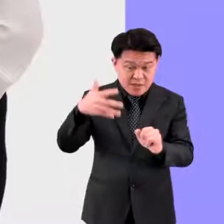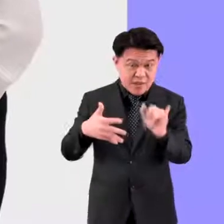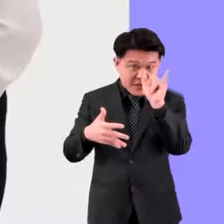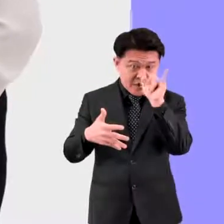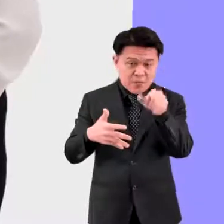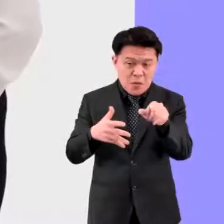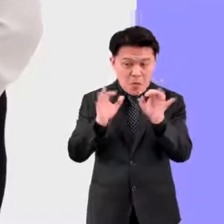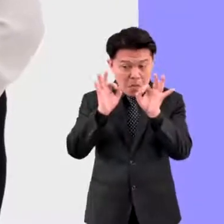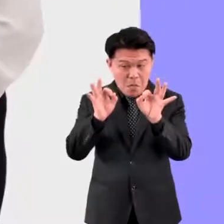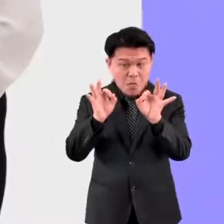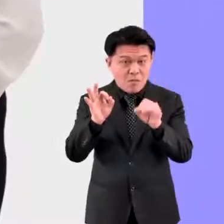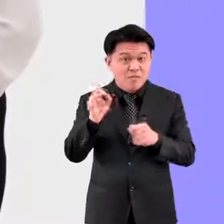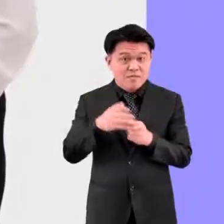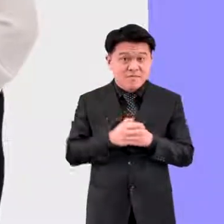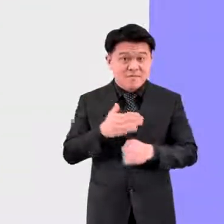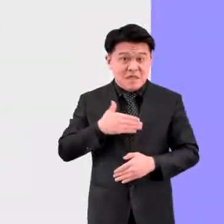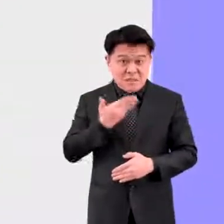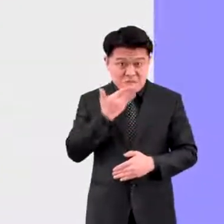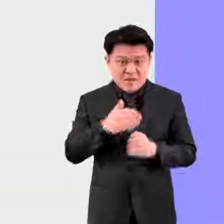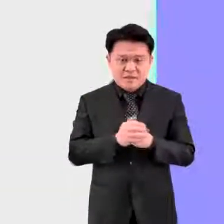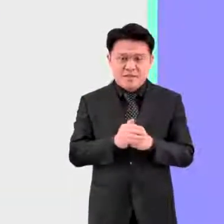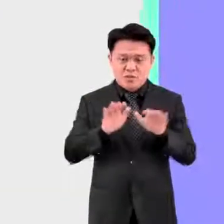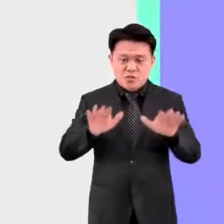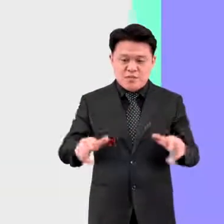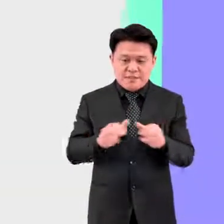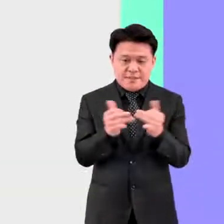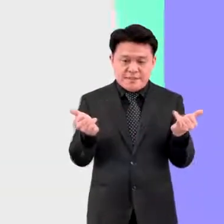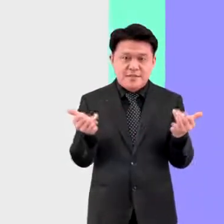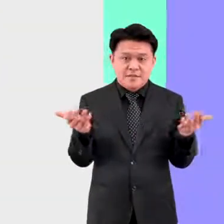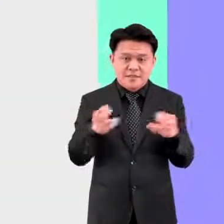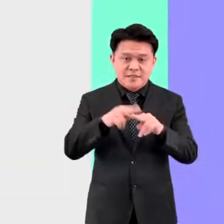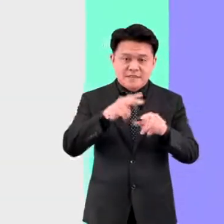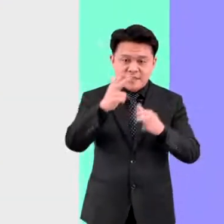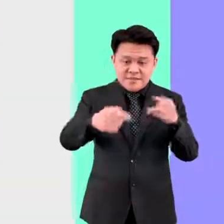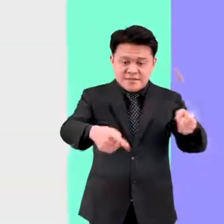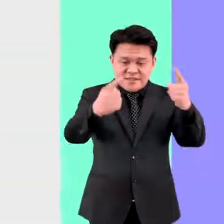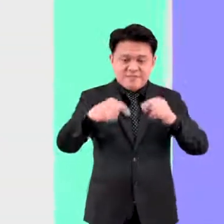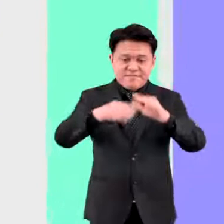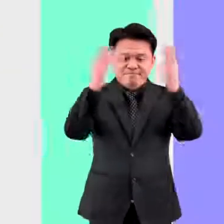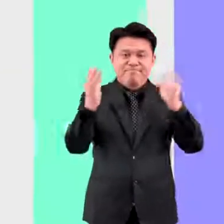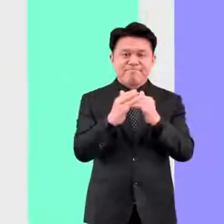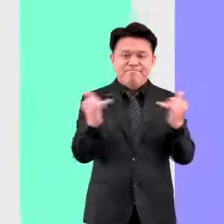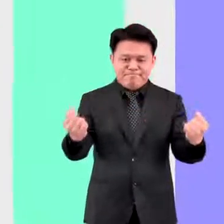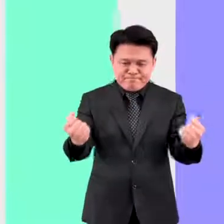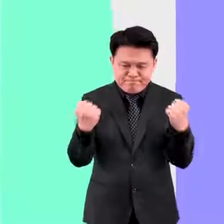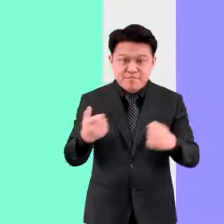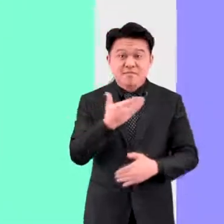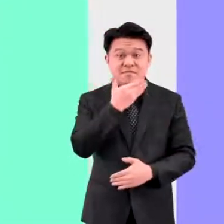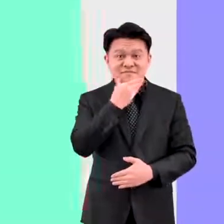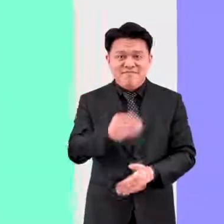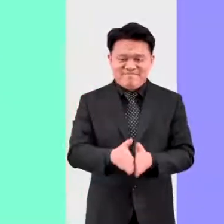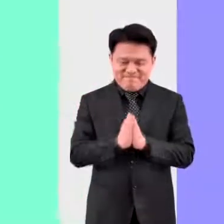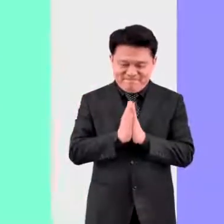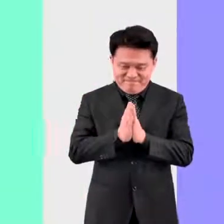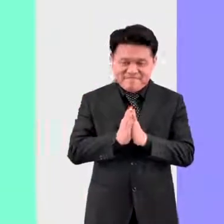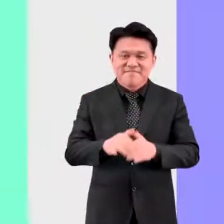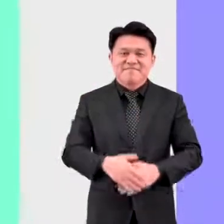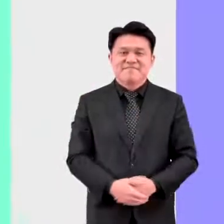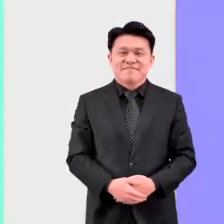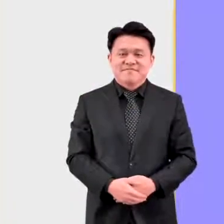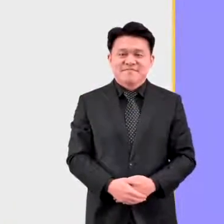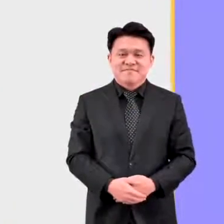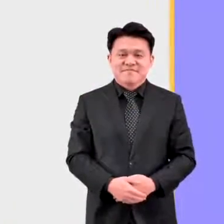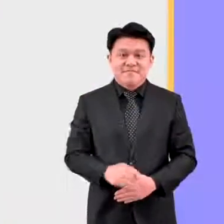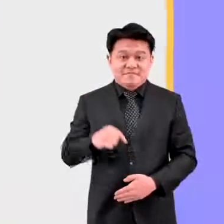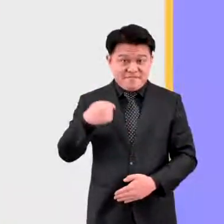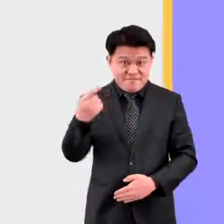세밀해졌다는 것을 아셨을 겁니다. 올해 장애인 일자리 사업에 참여하시는 모든 분들의 건강과 행복을